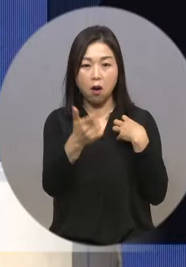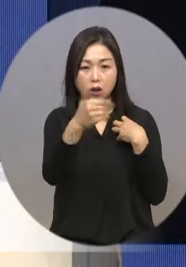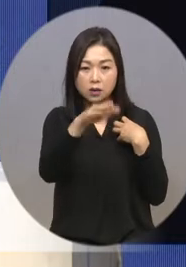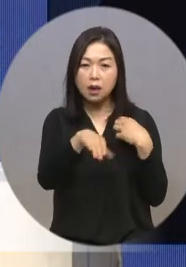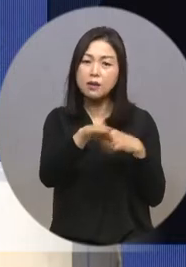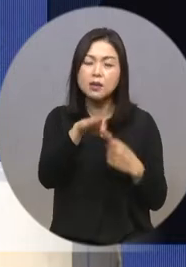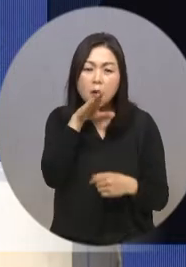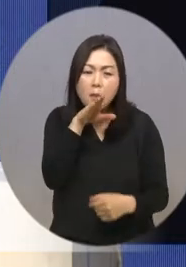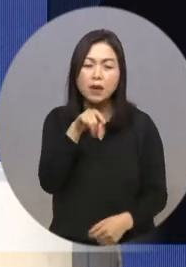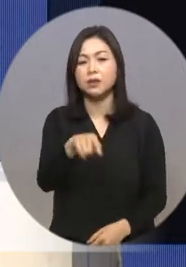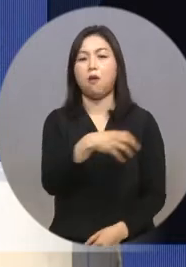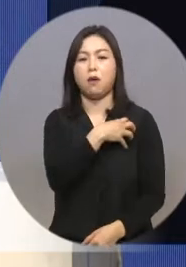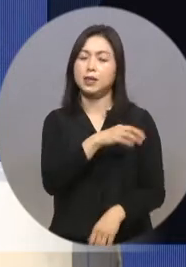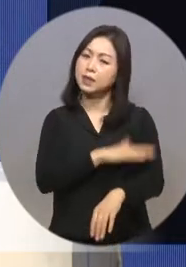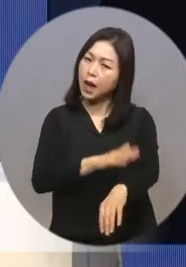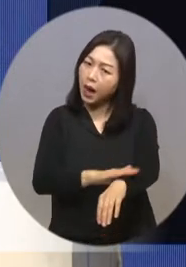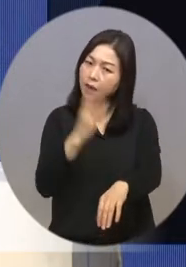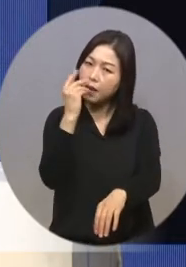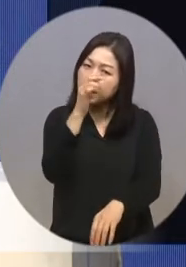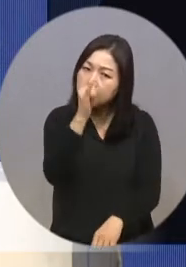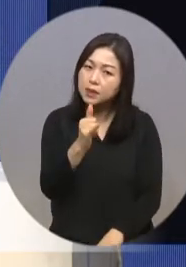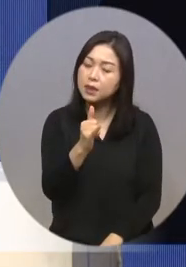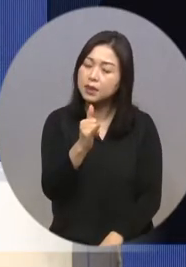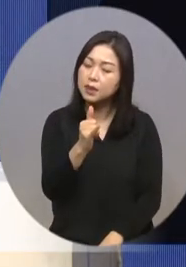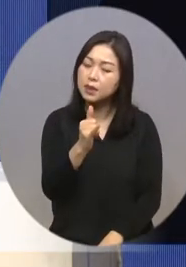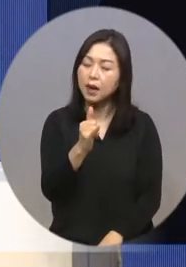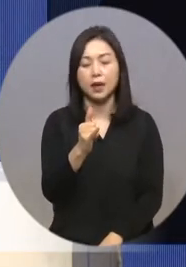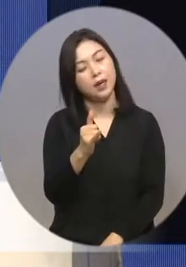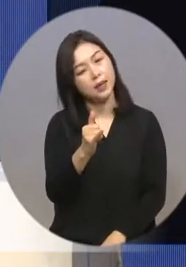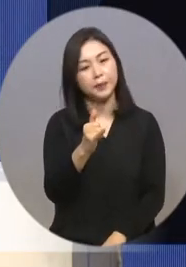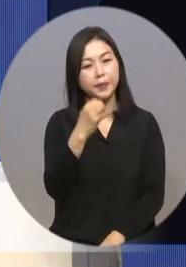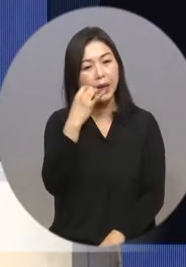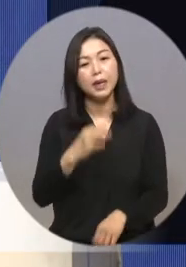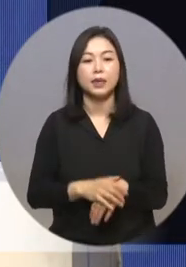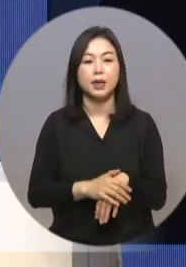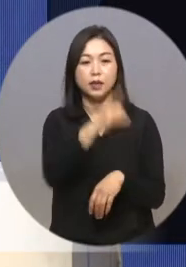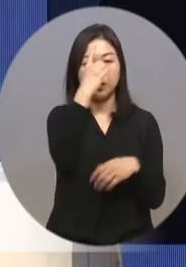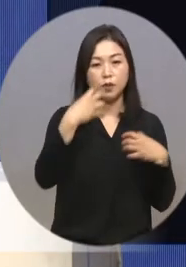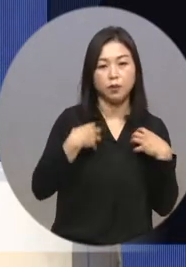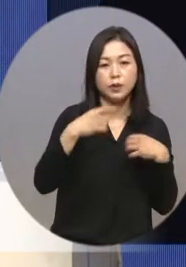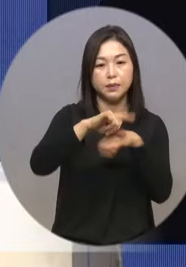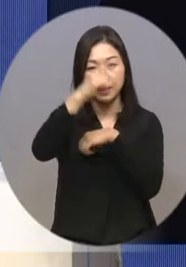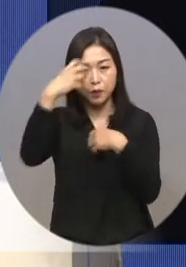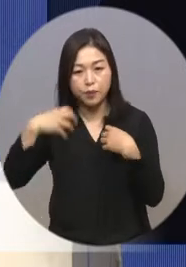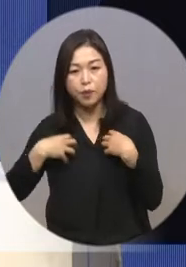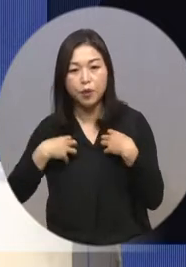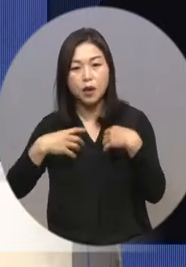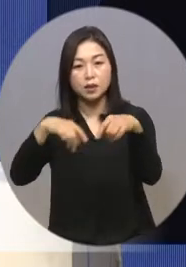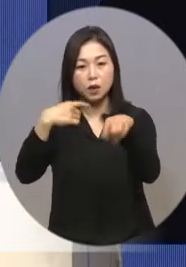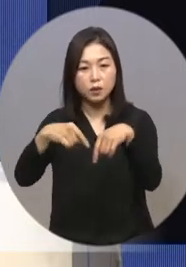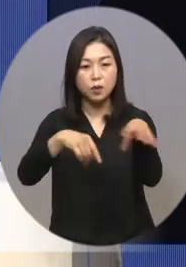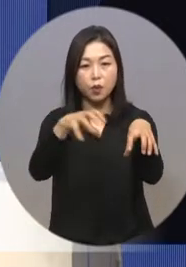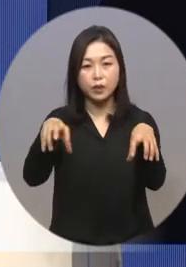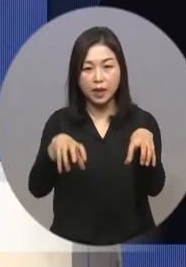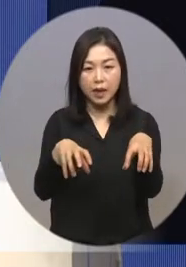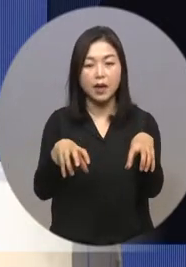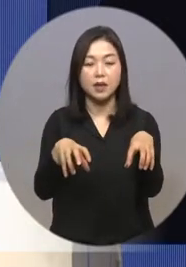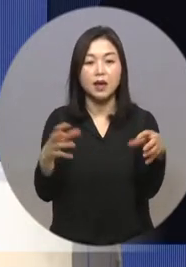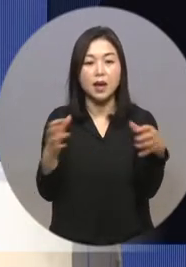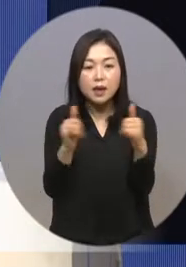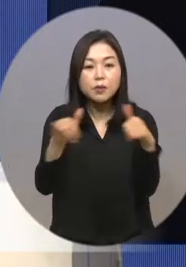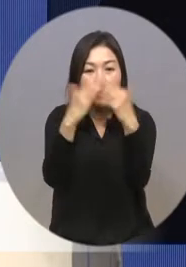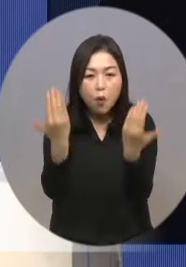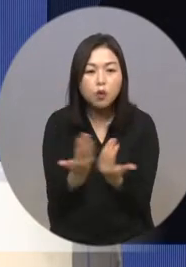우리집 존재입니다 중앙 경우라도 지방 문화 중추 분이라 그런 를 움직이도록 해 주셔서 하고